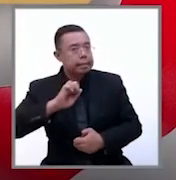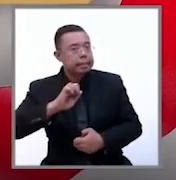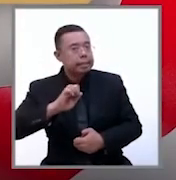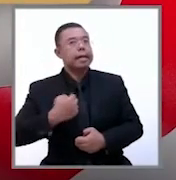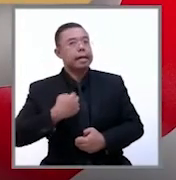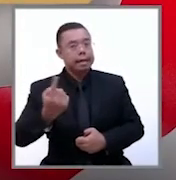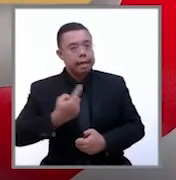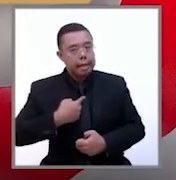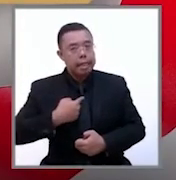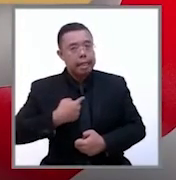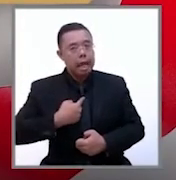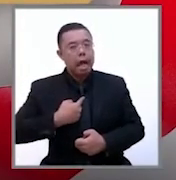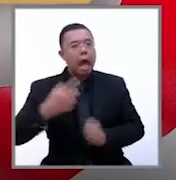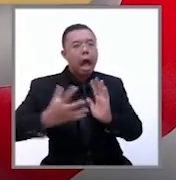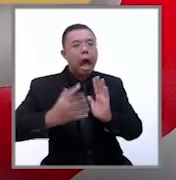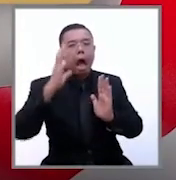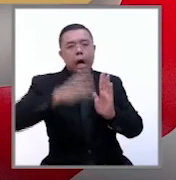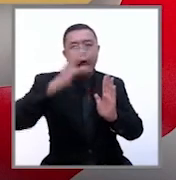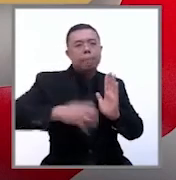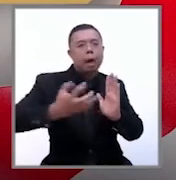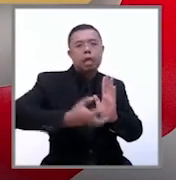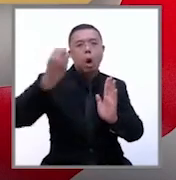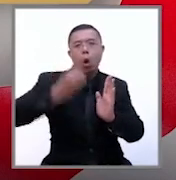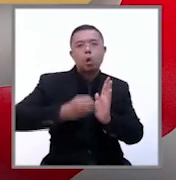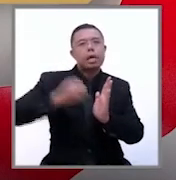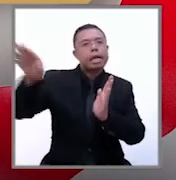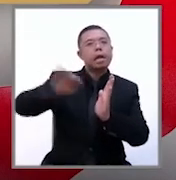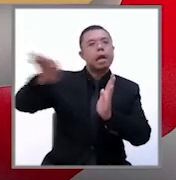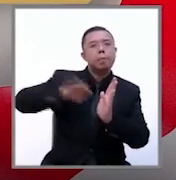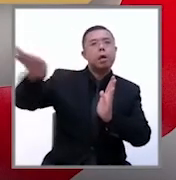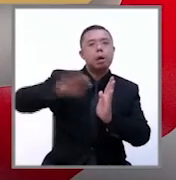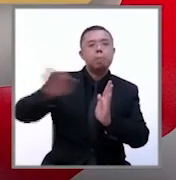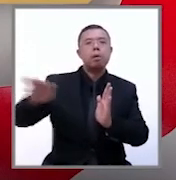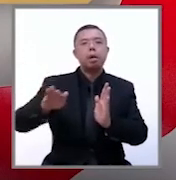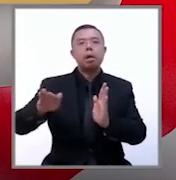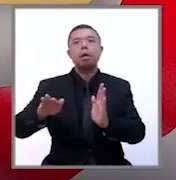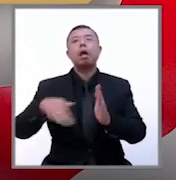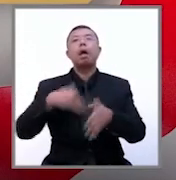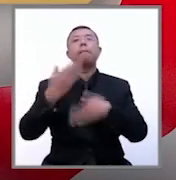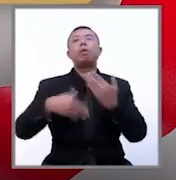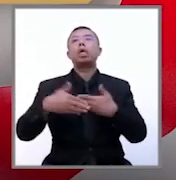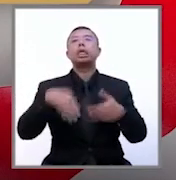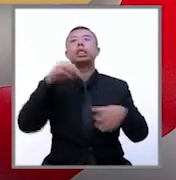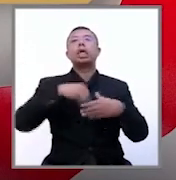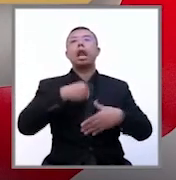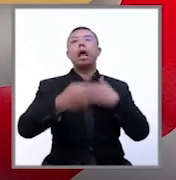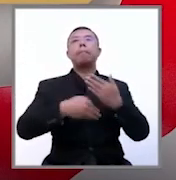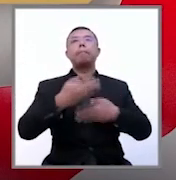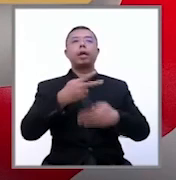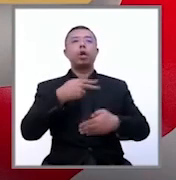kita mengeksplorasi nikel ugal-ugalan lalu hilirisasi tanpa mempertimbangkan